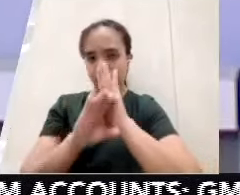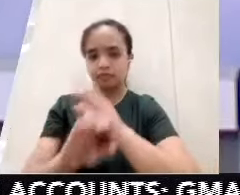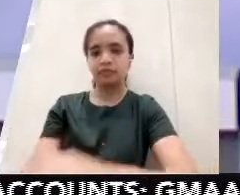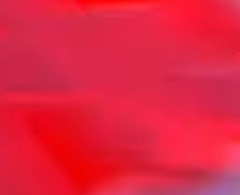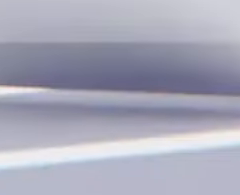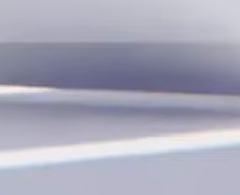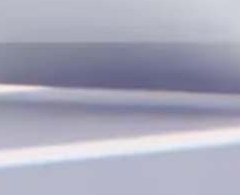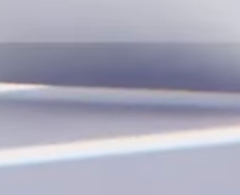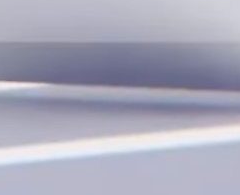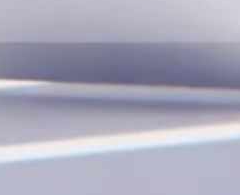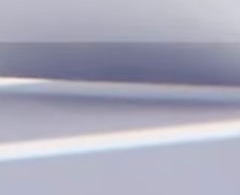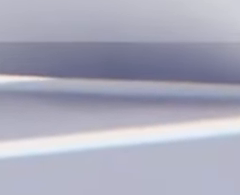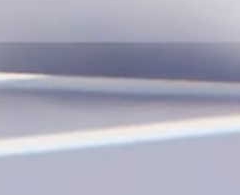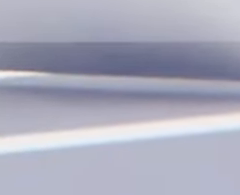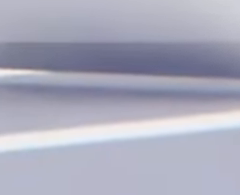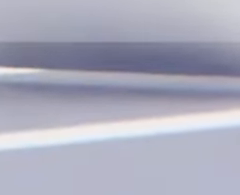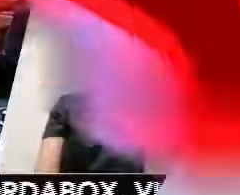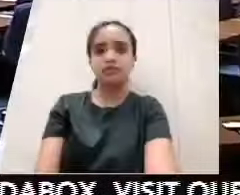mav